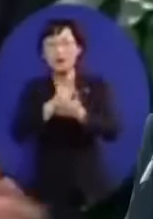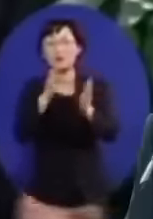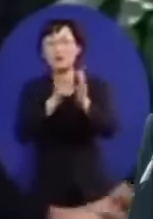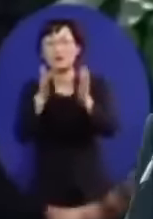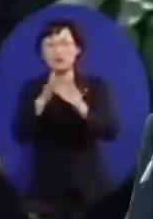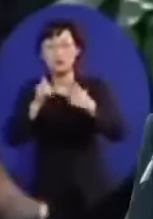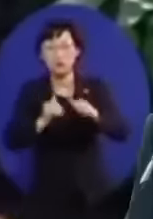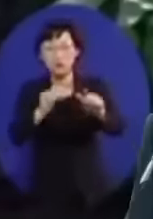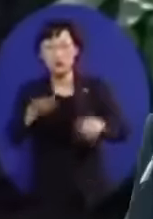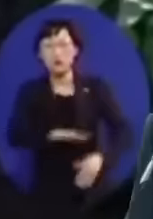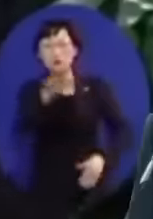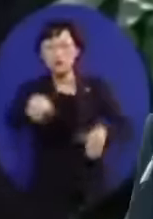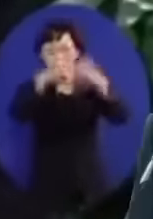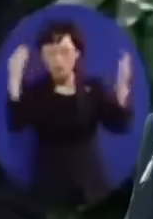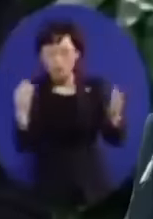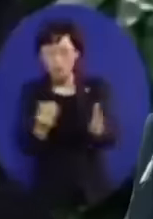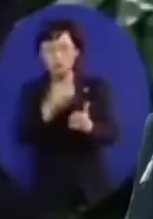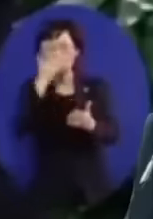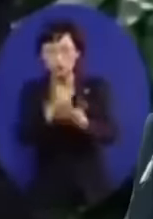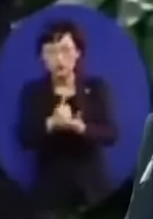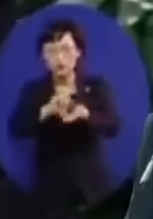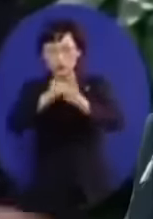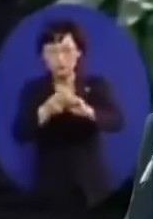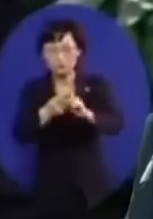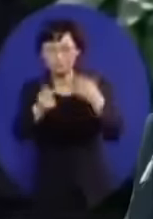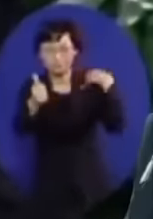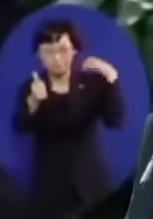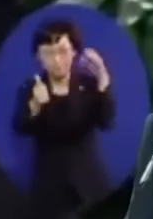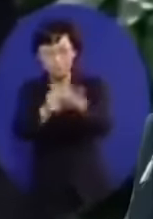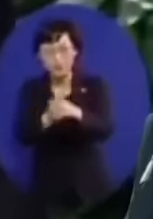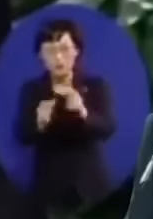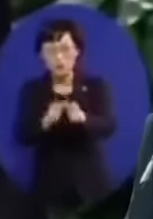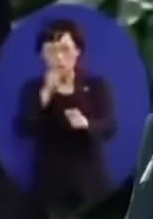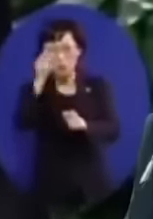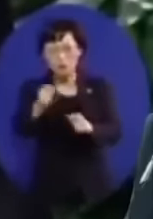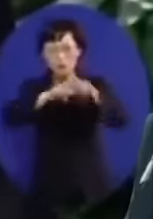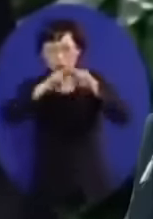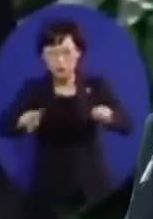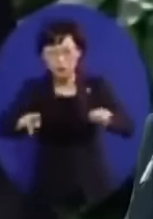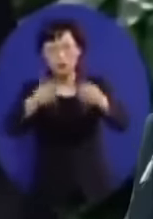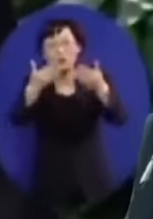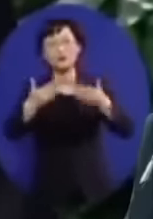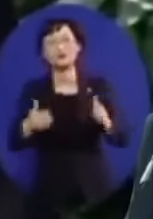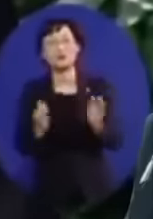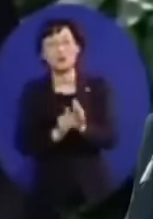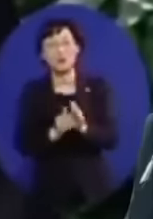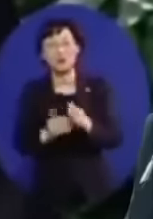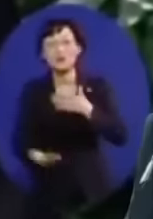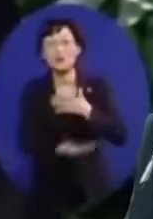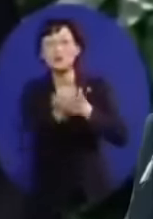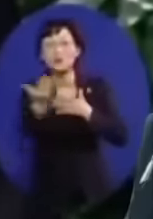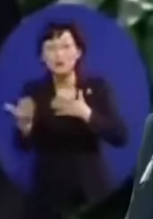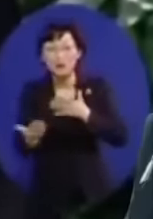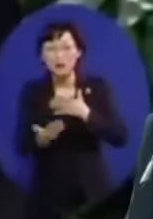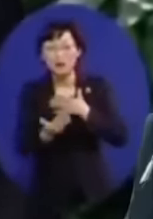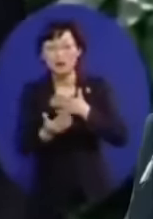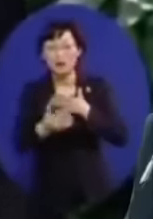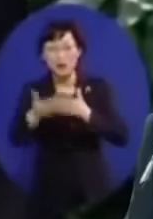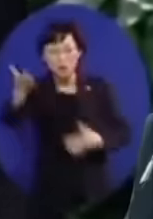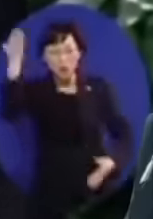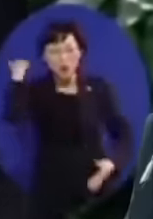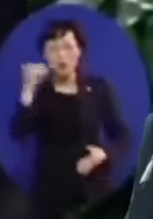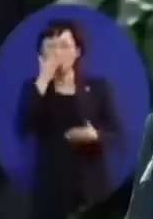우리의 죄를 다 대신 짊어지고 영원히 청산해버린 것입니다. 여러분과 난 과거의